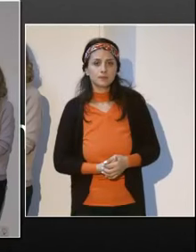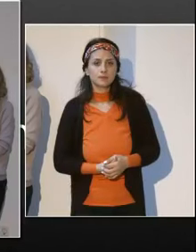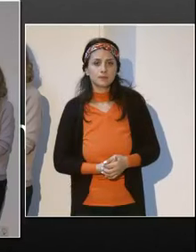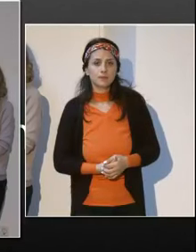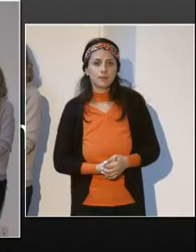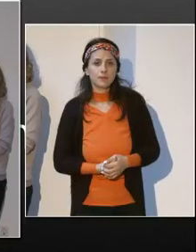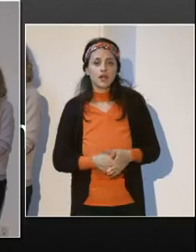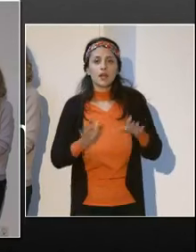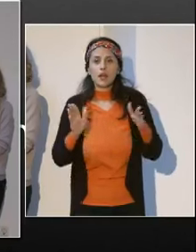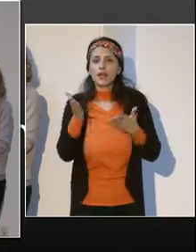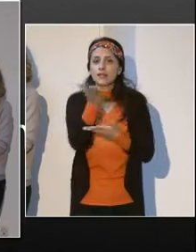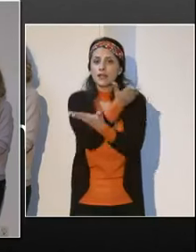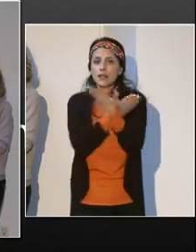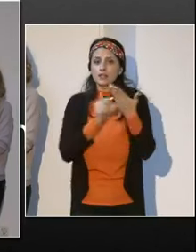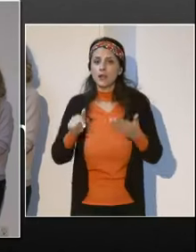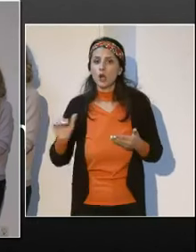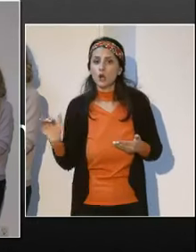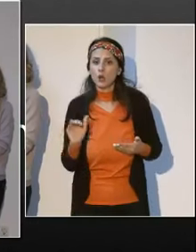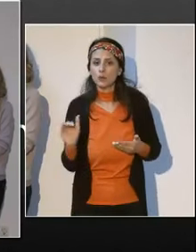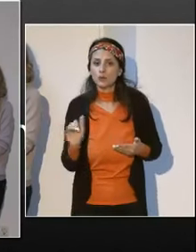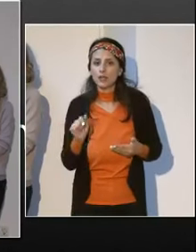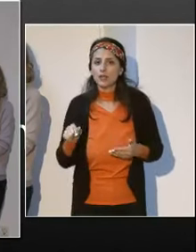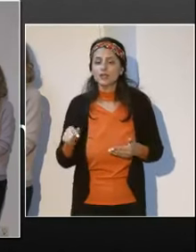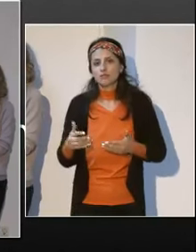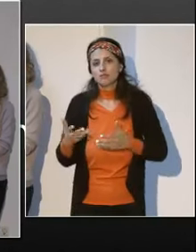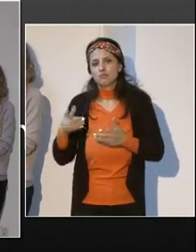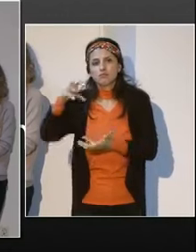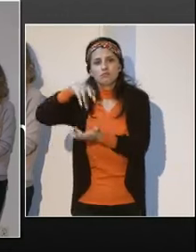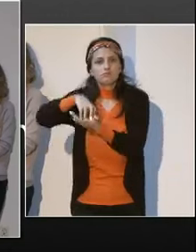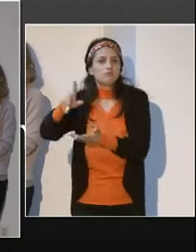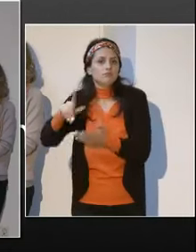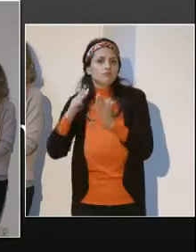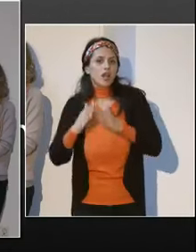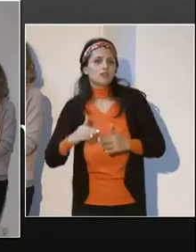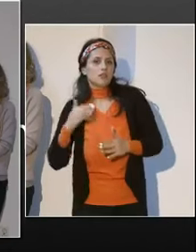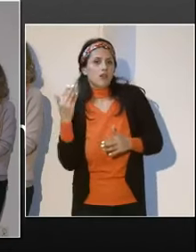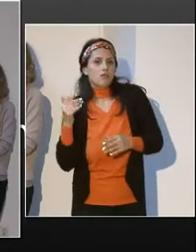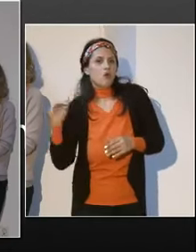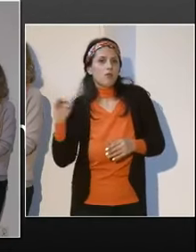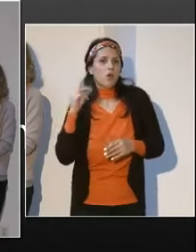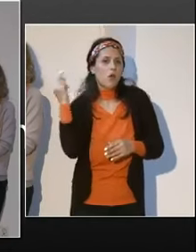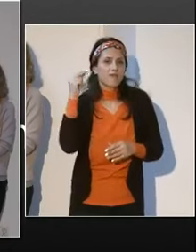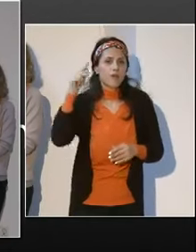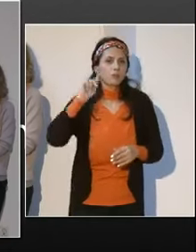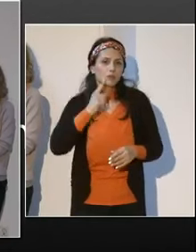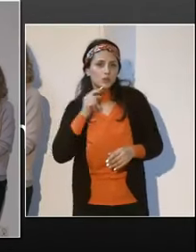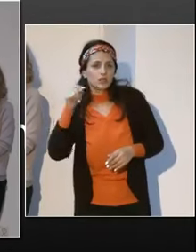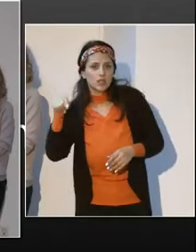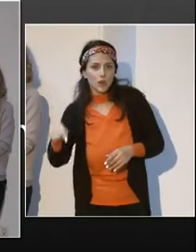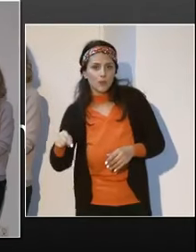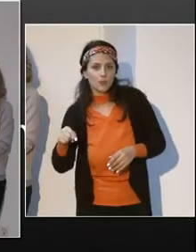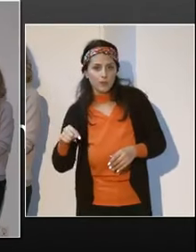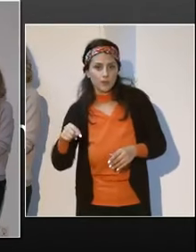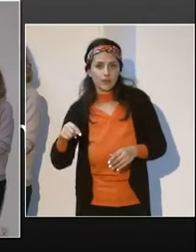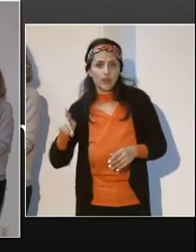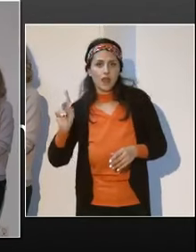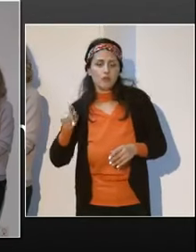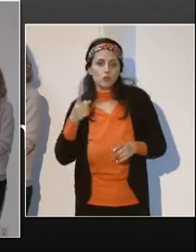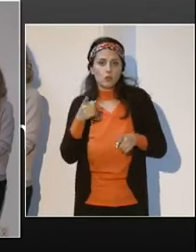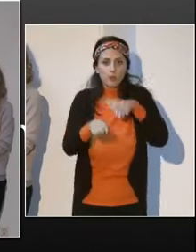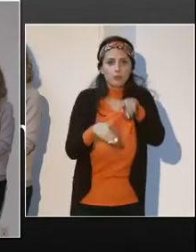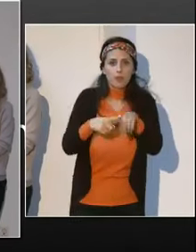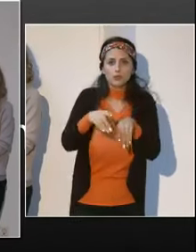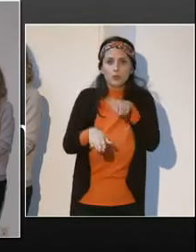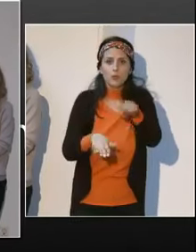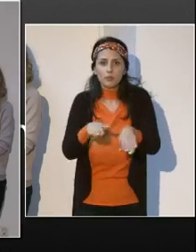transferul acestor copii dintre un mare centrul rezidential în apartamentele familiale a fost pregătit pas cu pas pentru ca